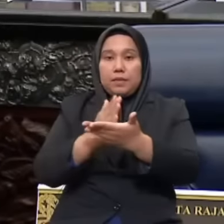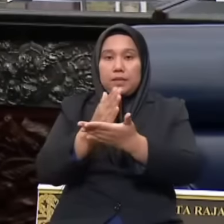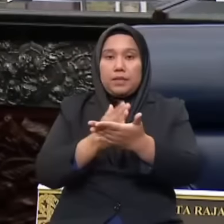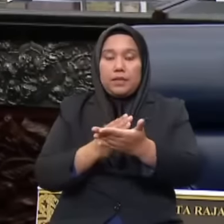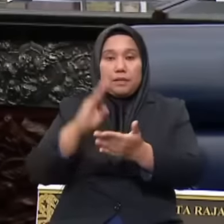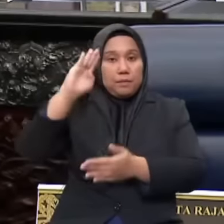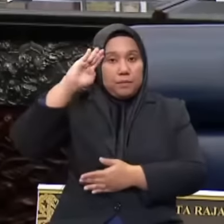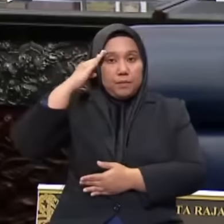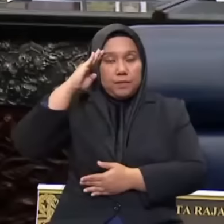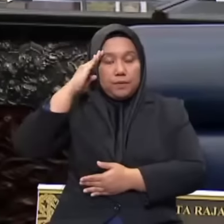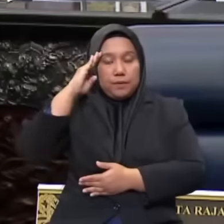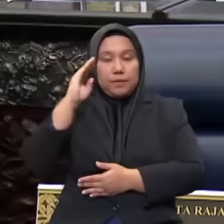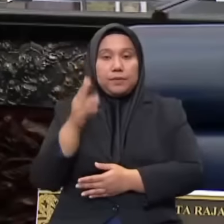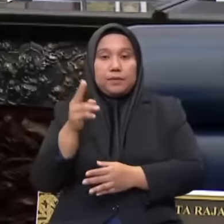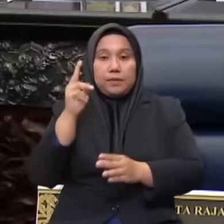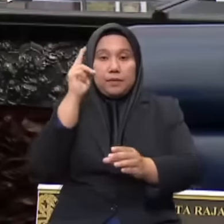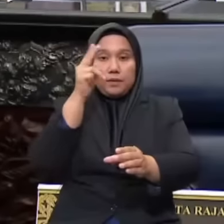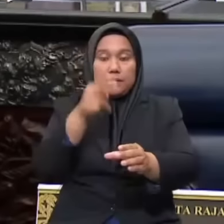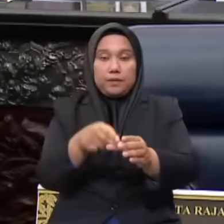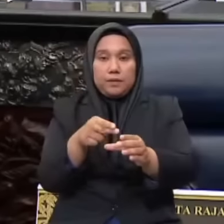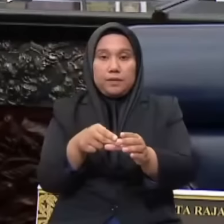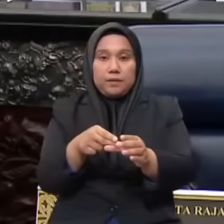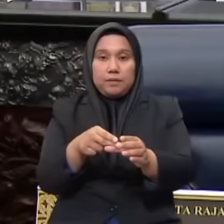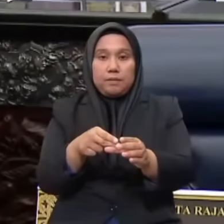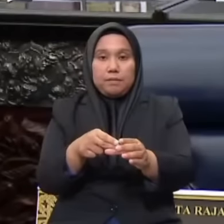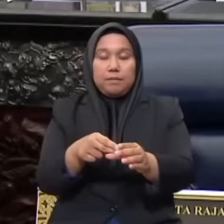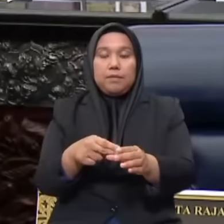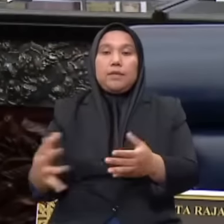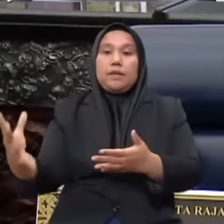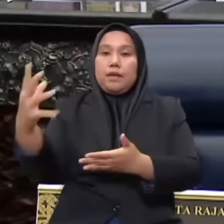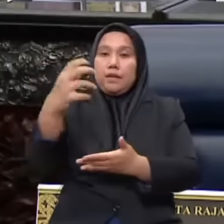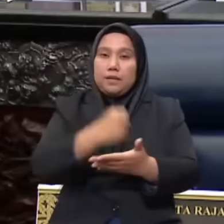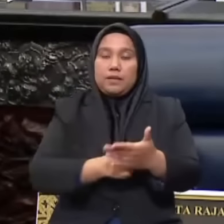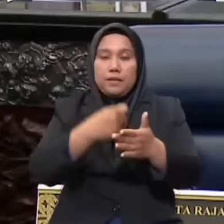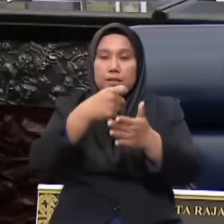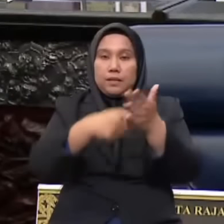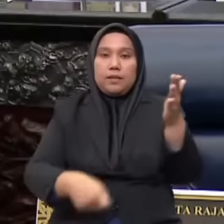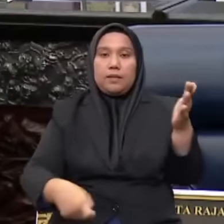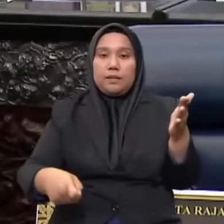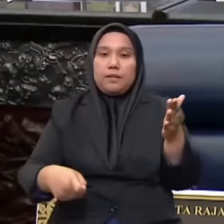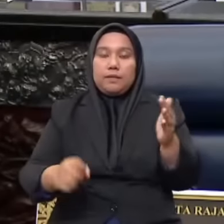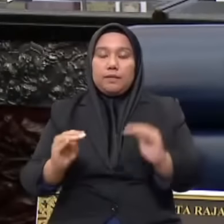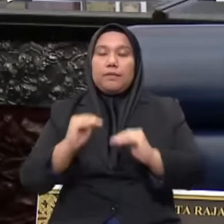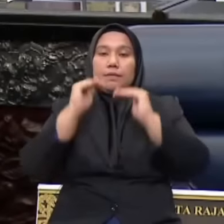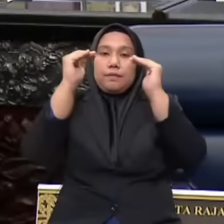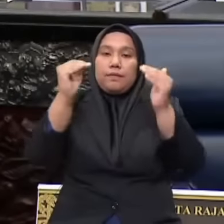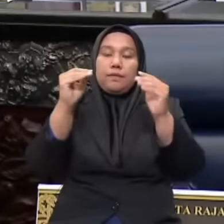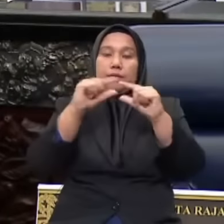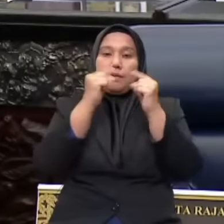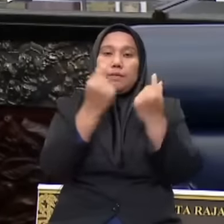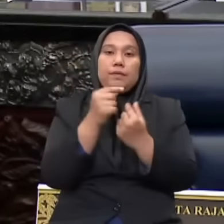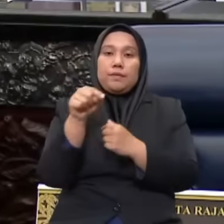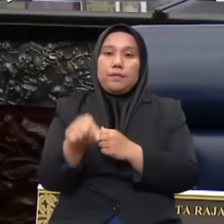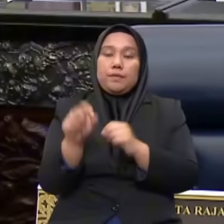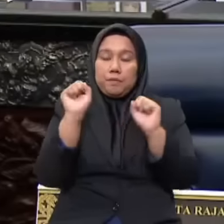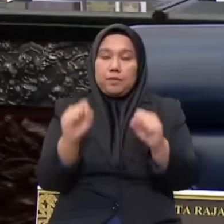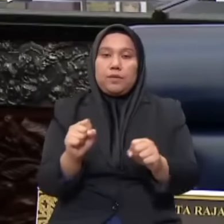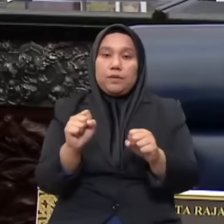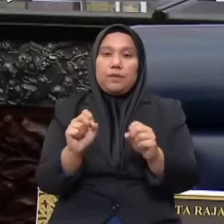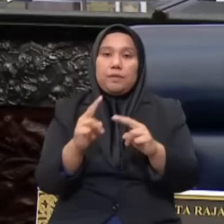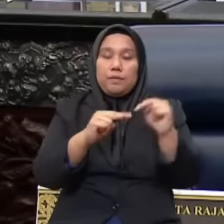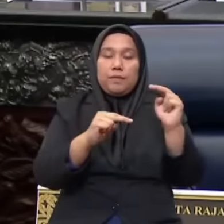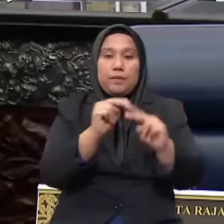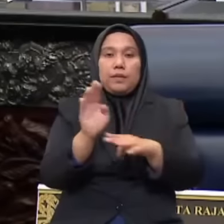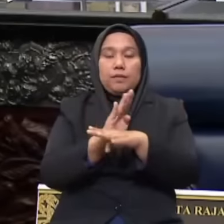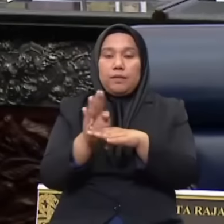yang terlibat dalam menghasilkan nilai. Peningkatan bilangan golongan ini mampu membina perniagaan yang